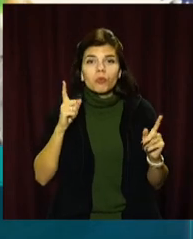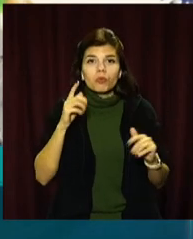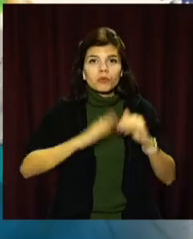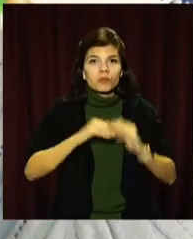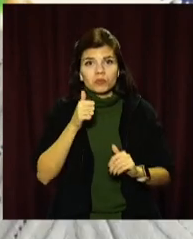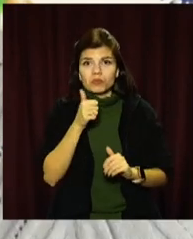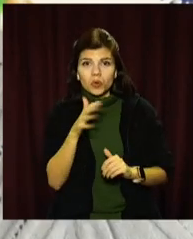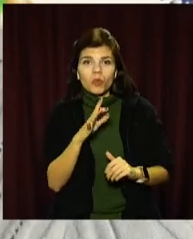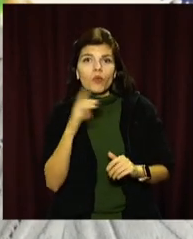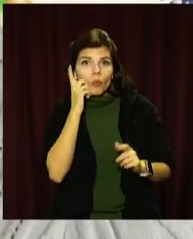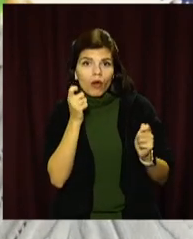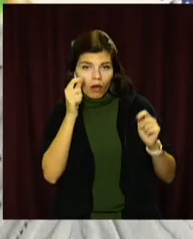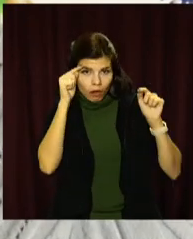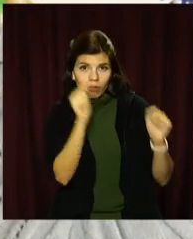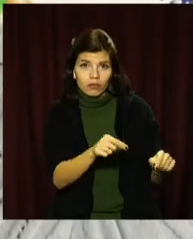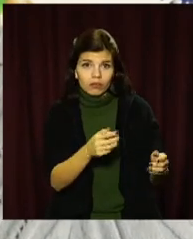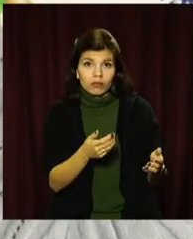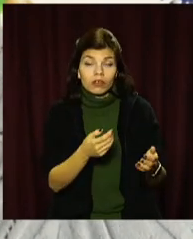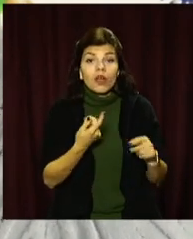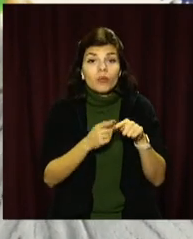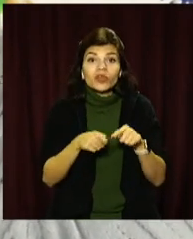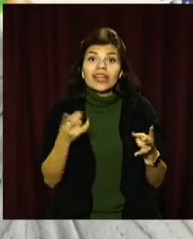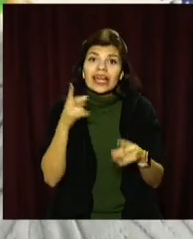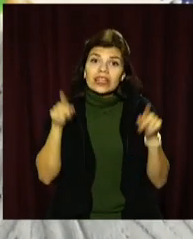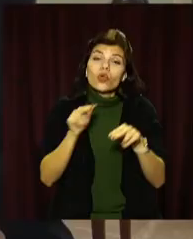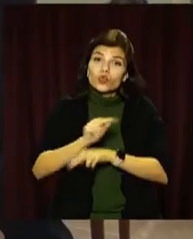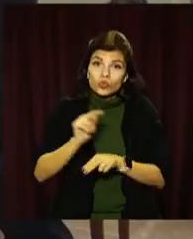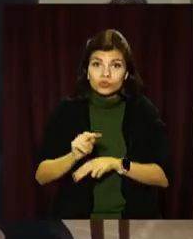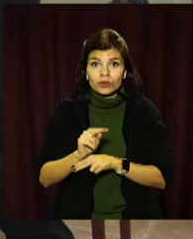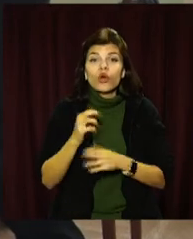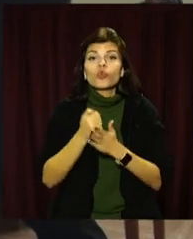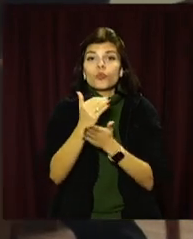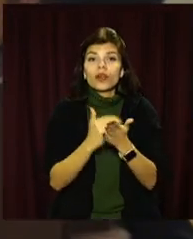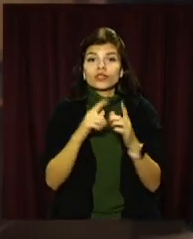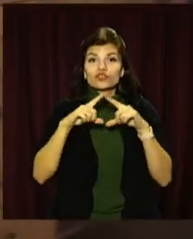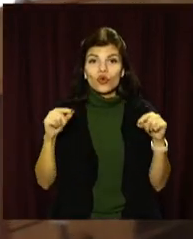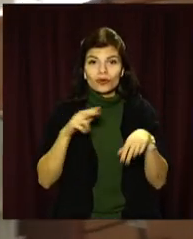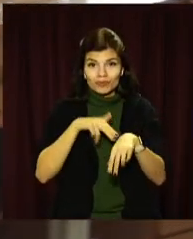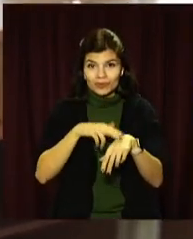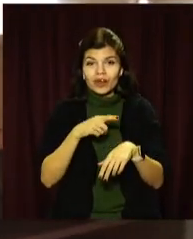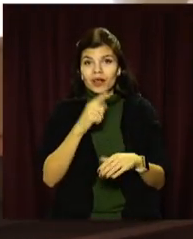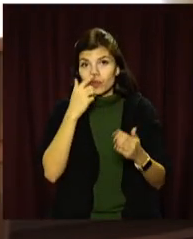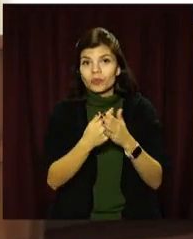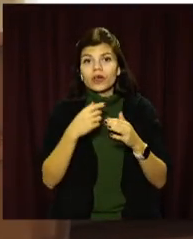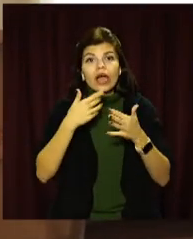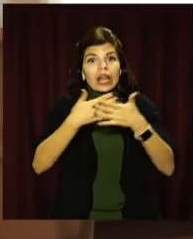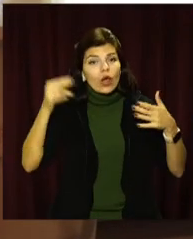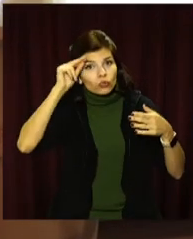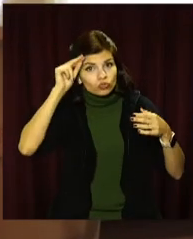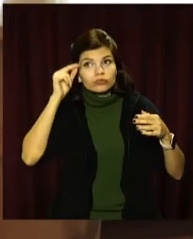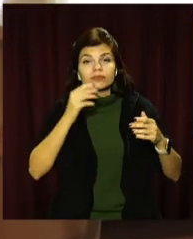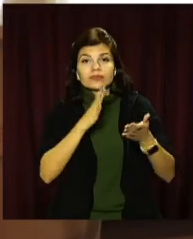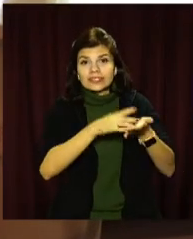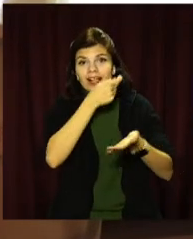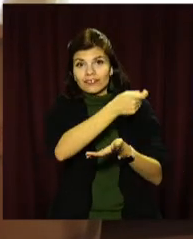себе проявляти так, як треба. І тому їх треба інколи навчати. До програми «Шкільний офіцер» долучилися майже всі навчальні заклади Дніпра.